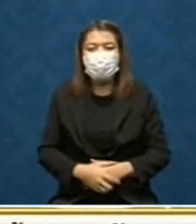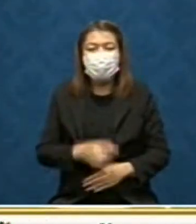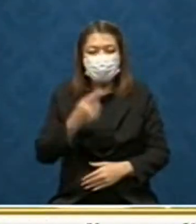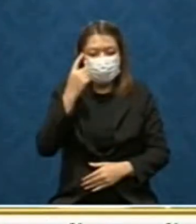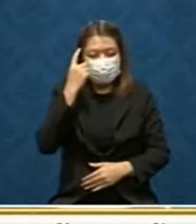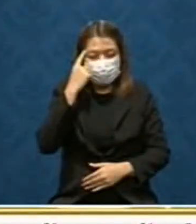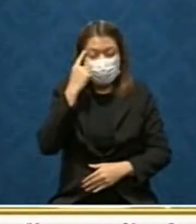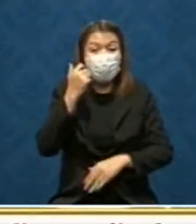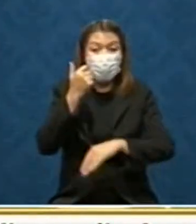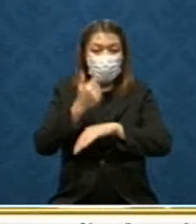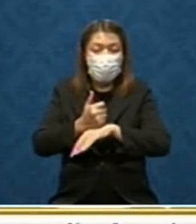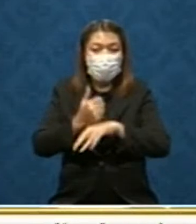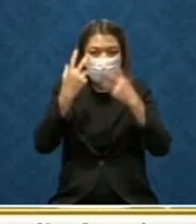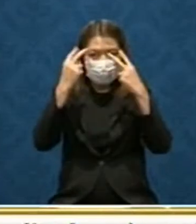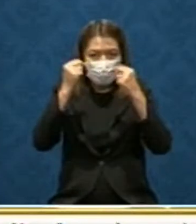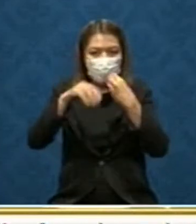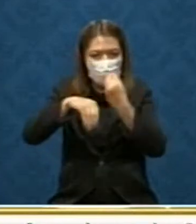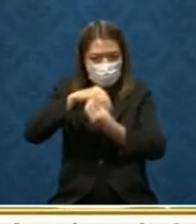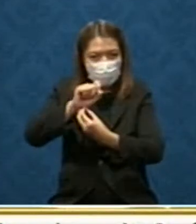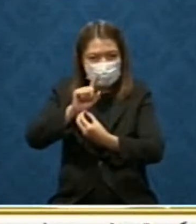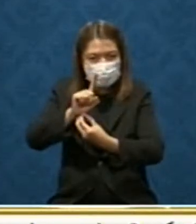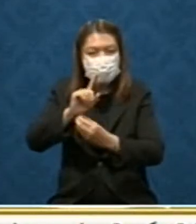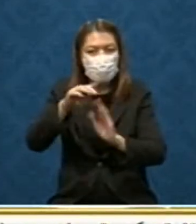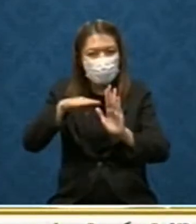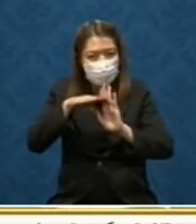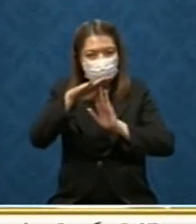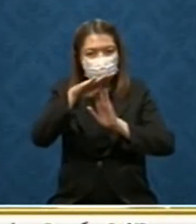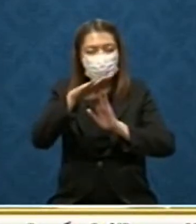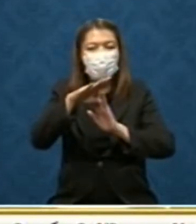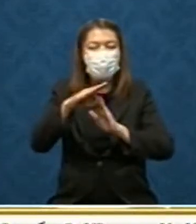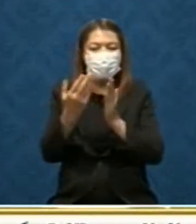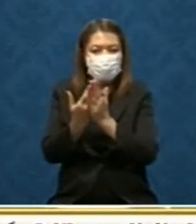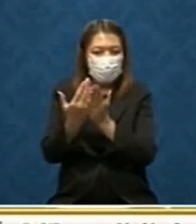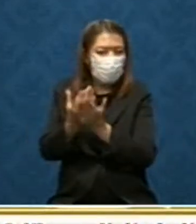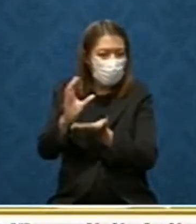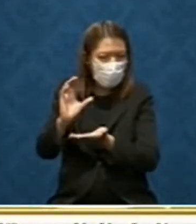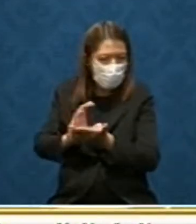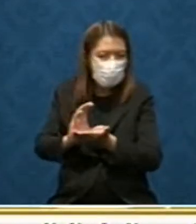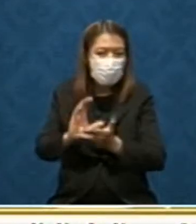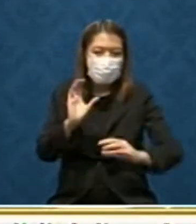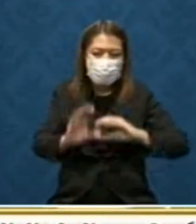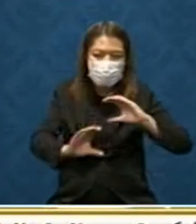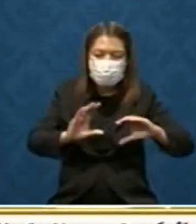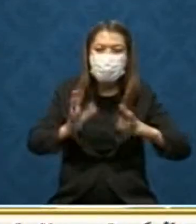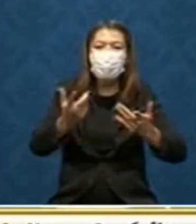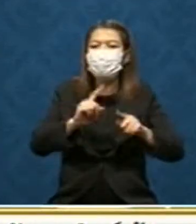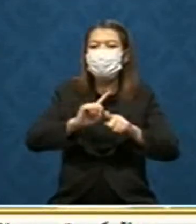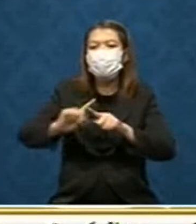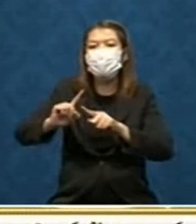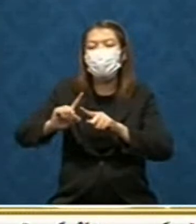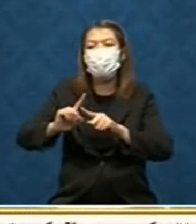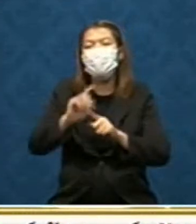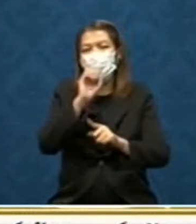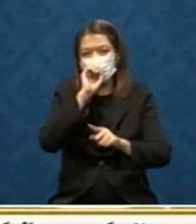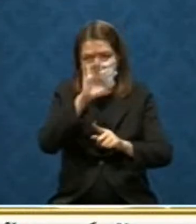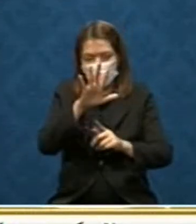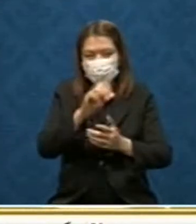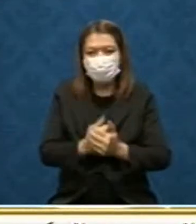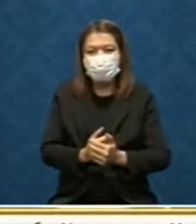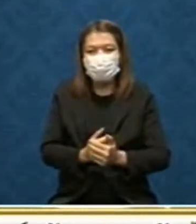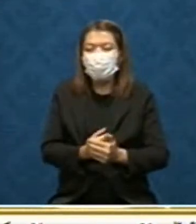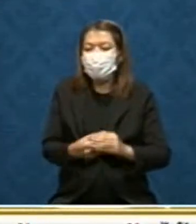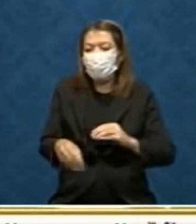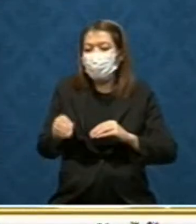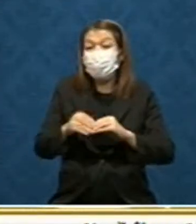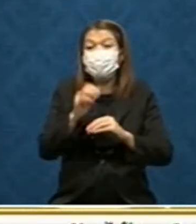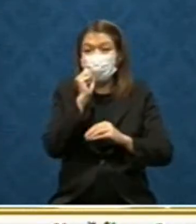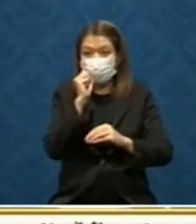ดว่าเราหาเงิเพ่มเราเสร็กิมดีขึ้นเงินงบปมาณทั้ได้เยอะกวานี้หลดายตงมากว่านี้เราถึงกลาบอกว่าต้องเพิ